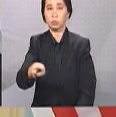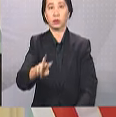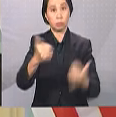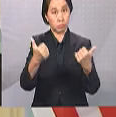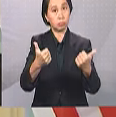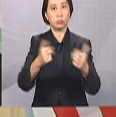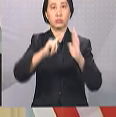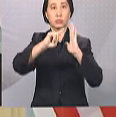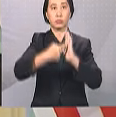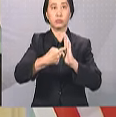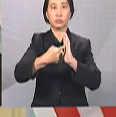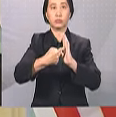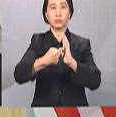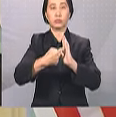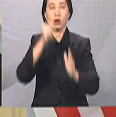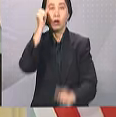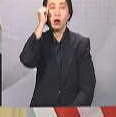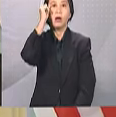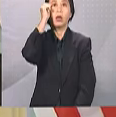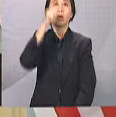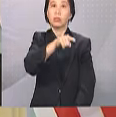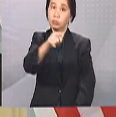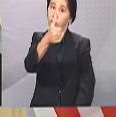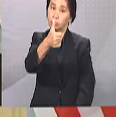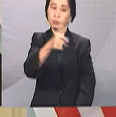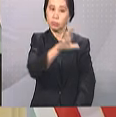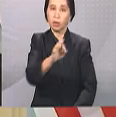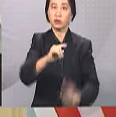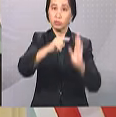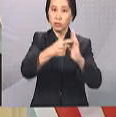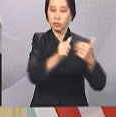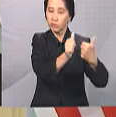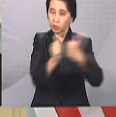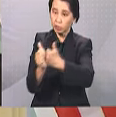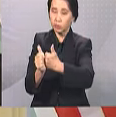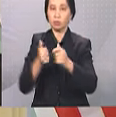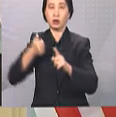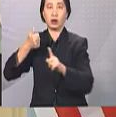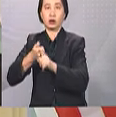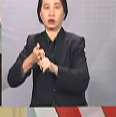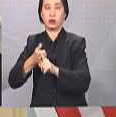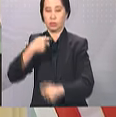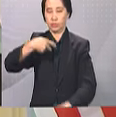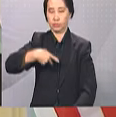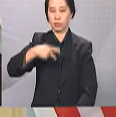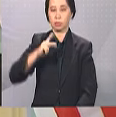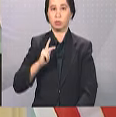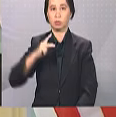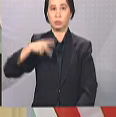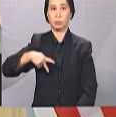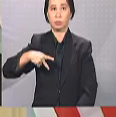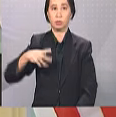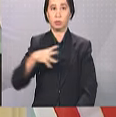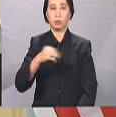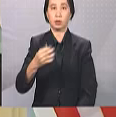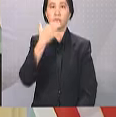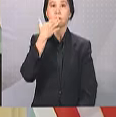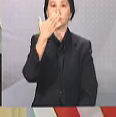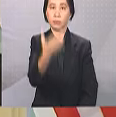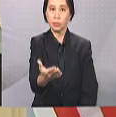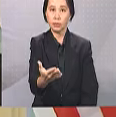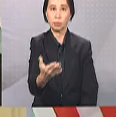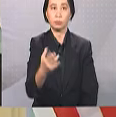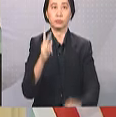mula menyedari dan mula mematuhi setiap arahan PKP ini. Dan terima kasih juga